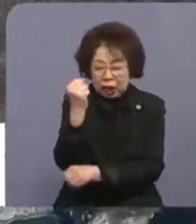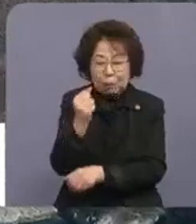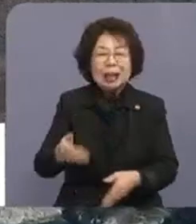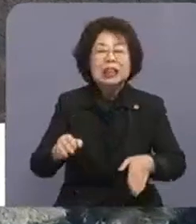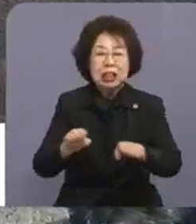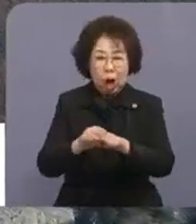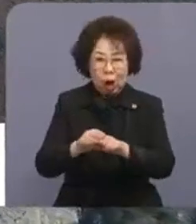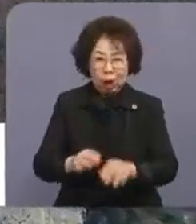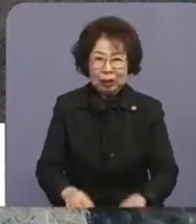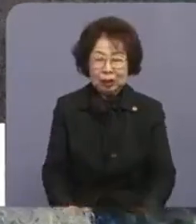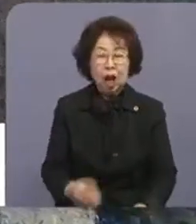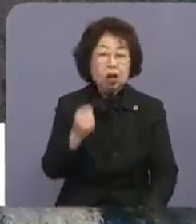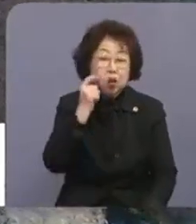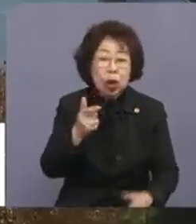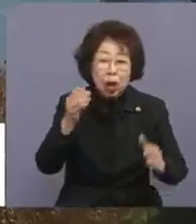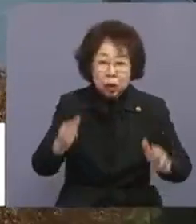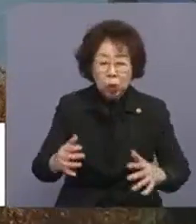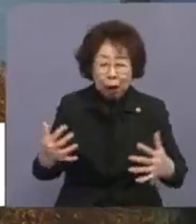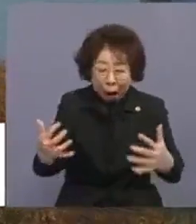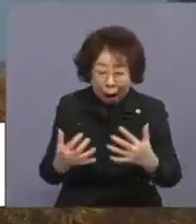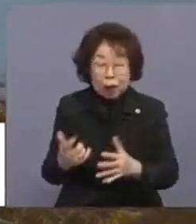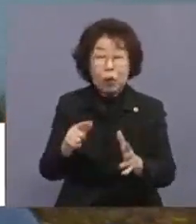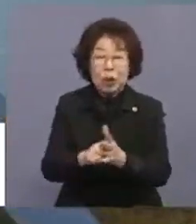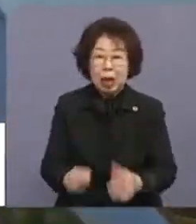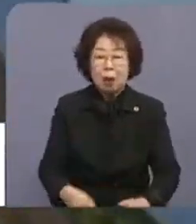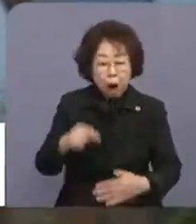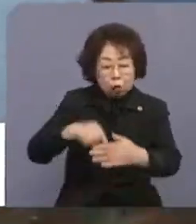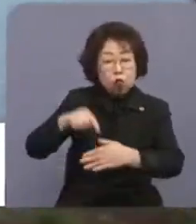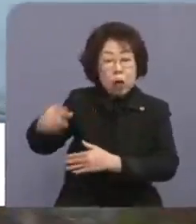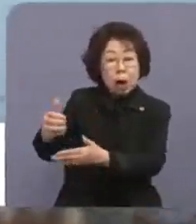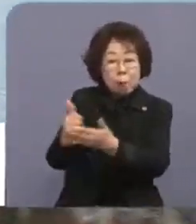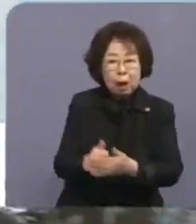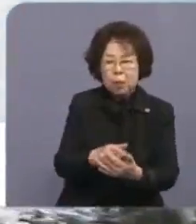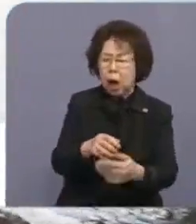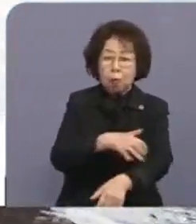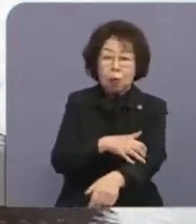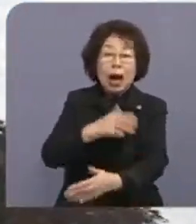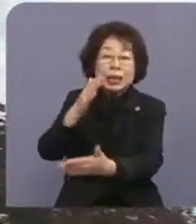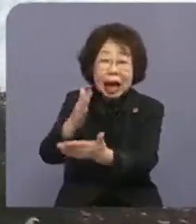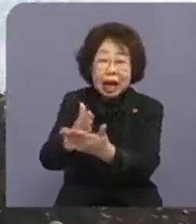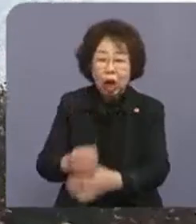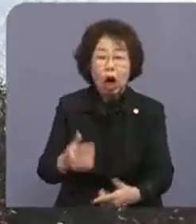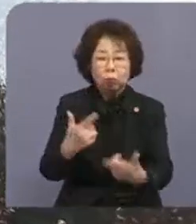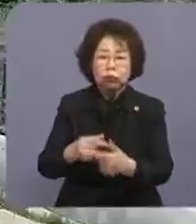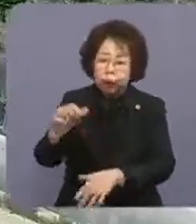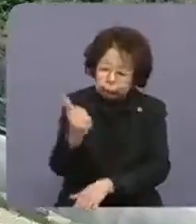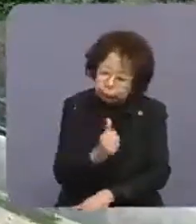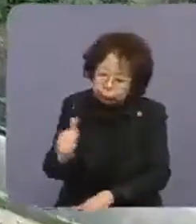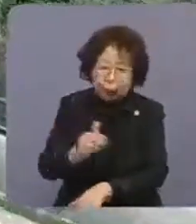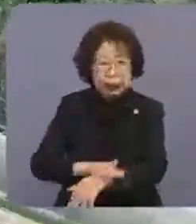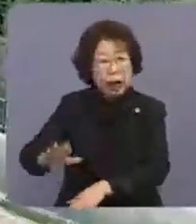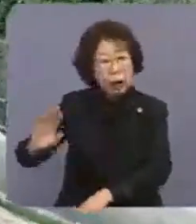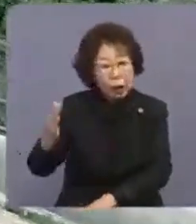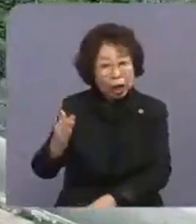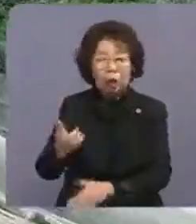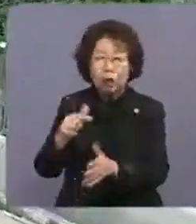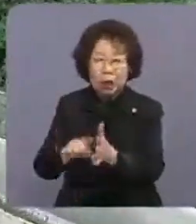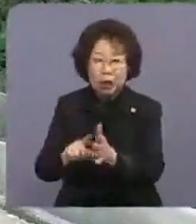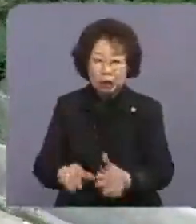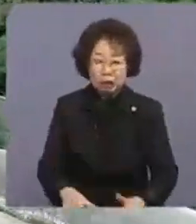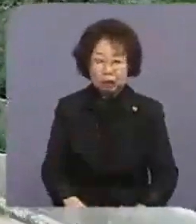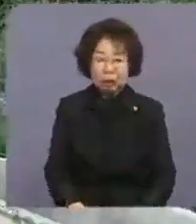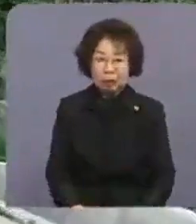시설입니다 6개월간 엑스포를 치르려면 국내외 방문객이 불편하지 않게 부산을 오갈 수 있어야 하기